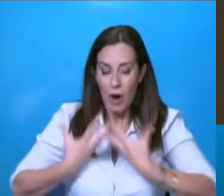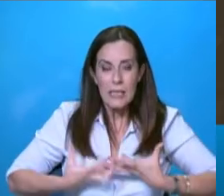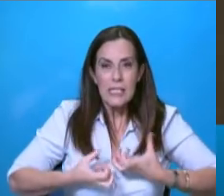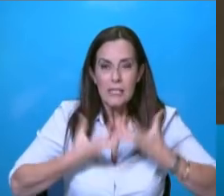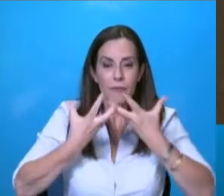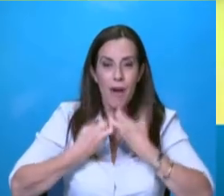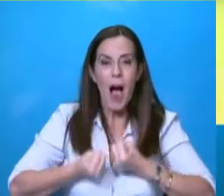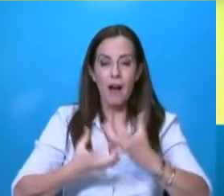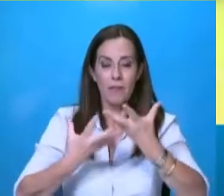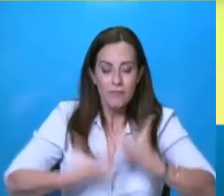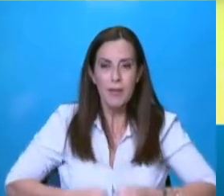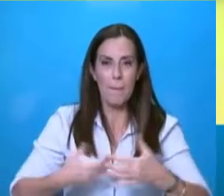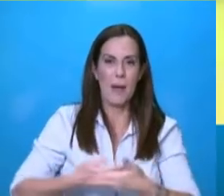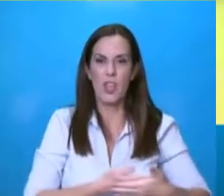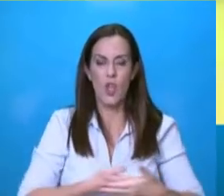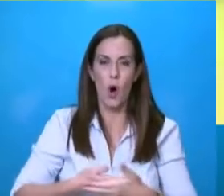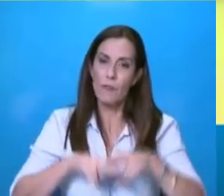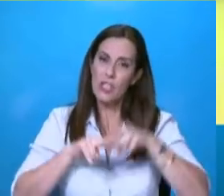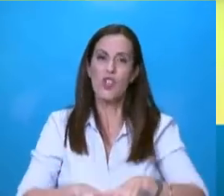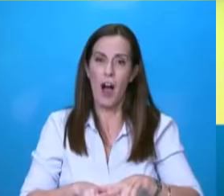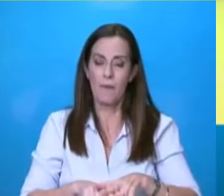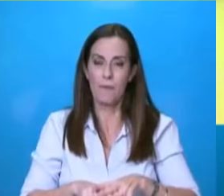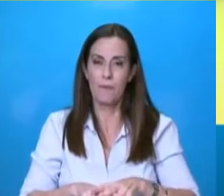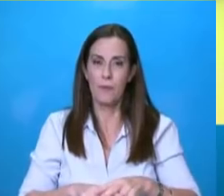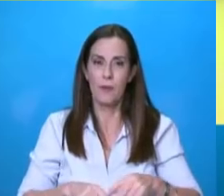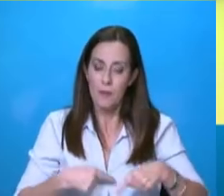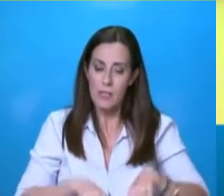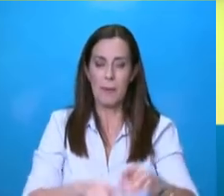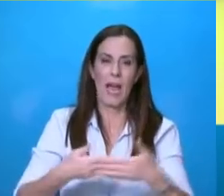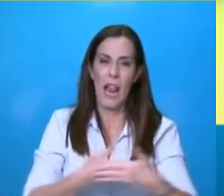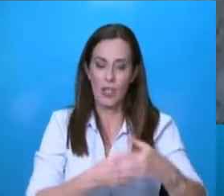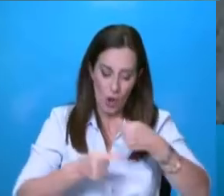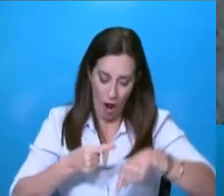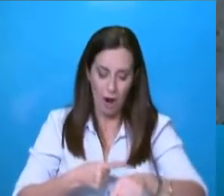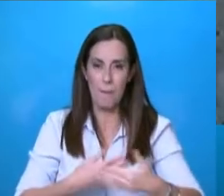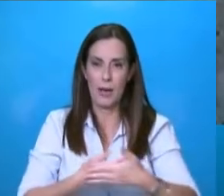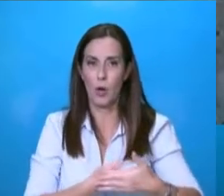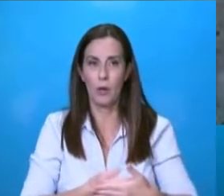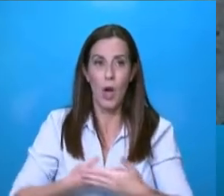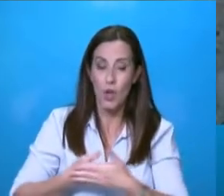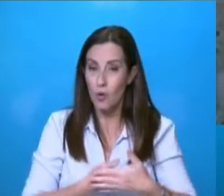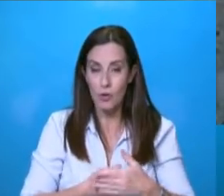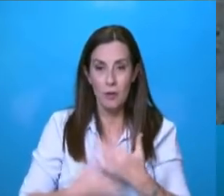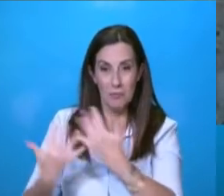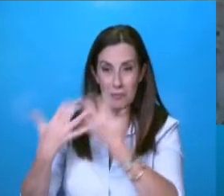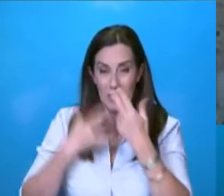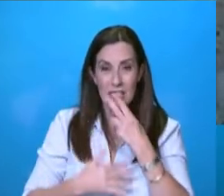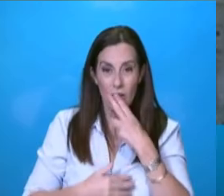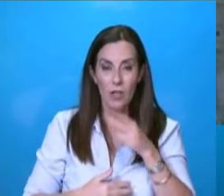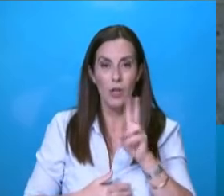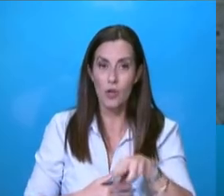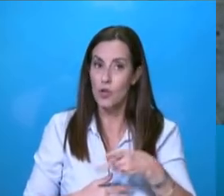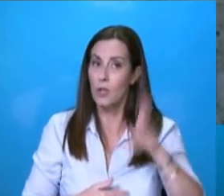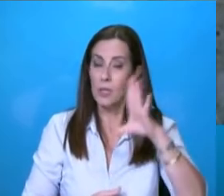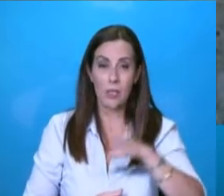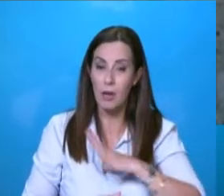שאיפה מהאוויר הכללי, וזה עובר שליה ומגיע אל העובר. תינוק שחשוף לעישון סביבתי, יש עלייה